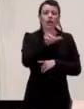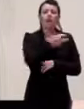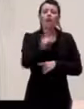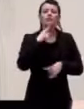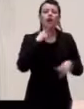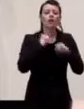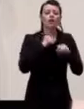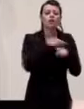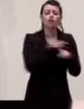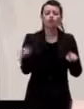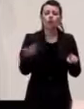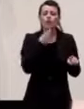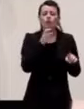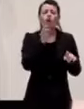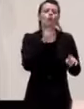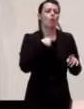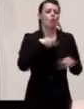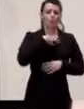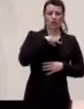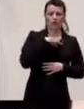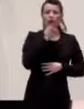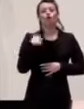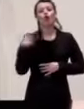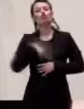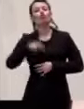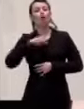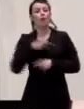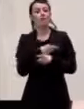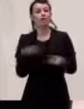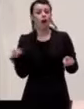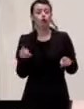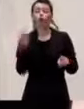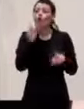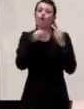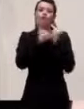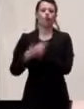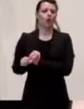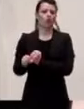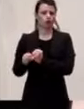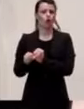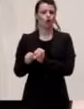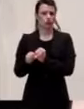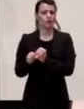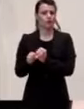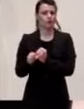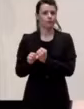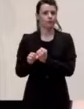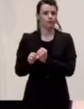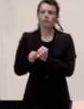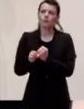privato sociale o private, o fondazioni di solito